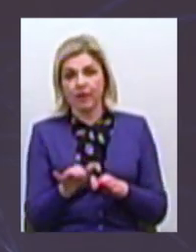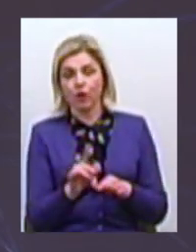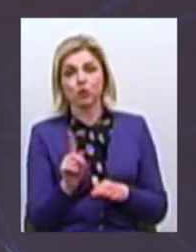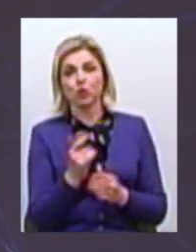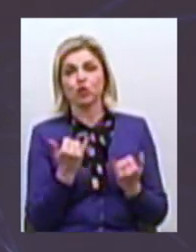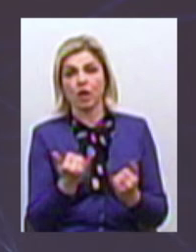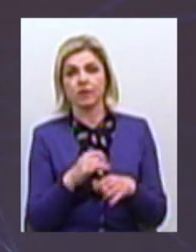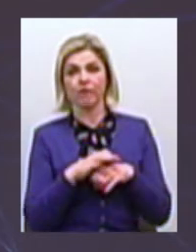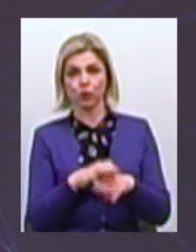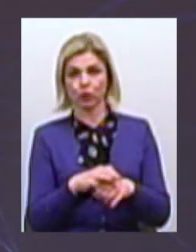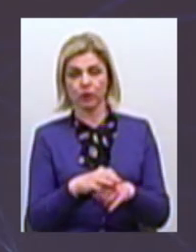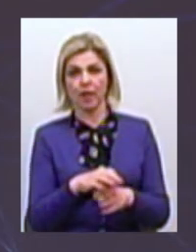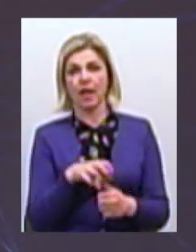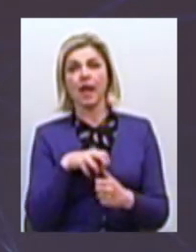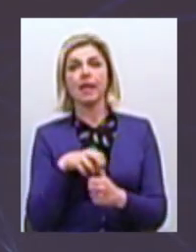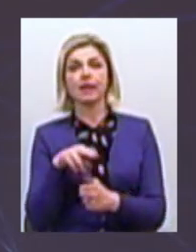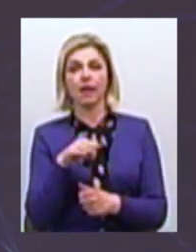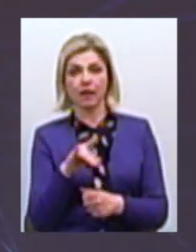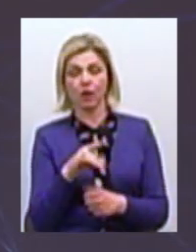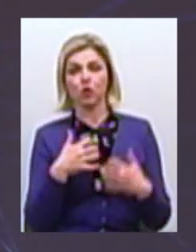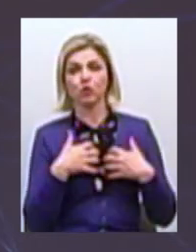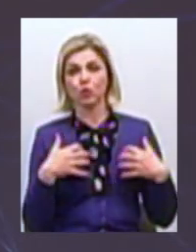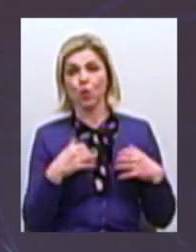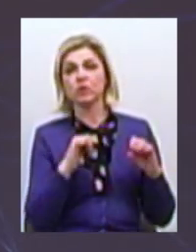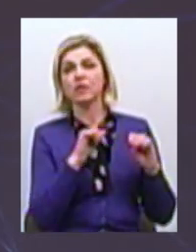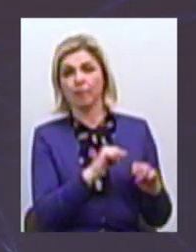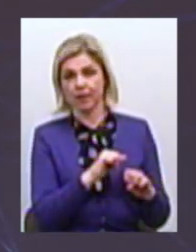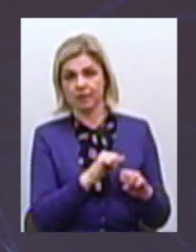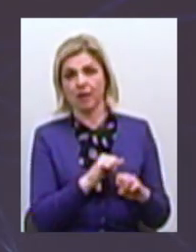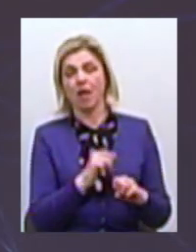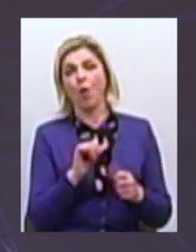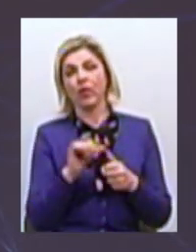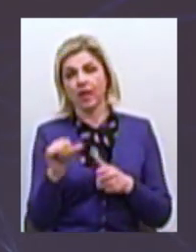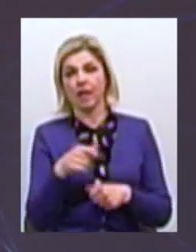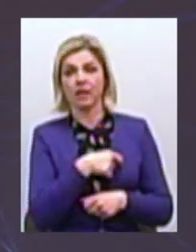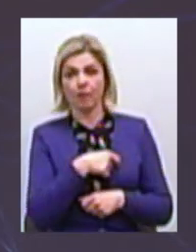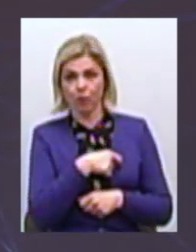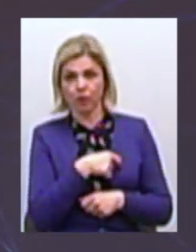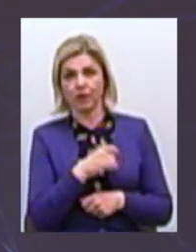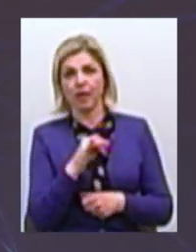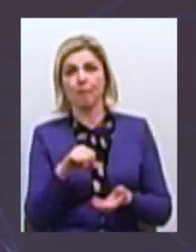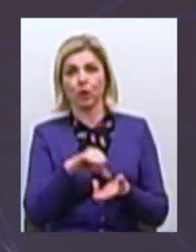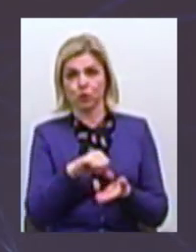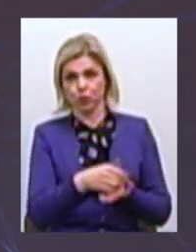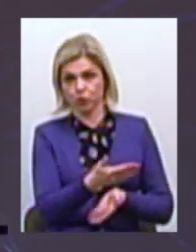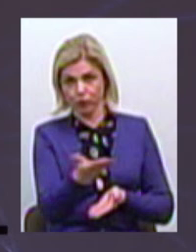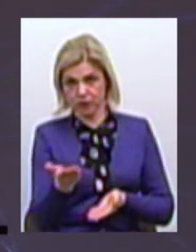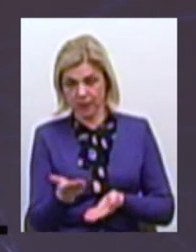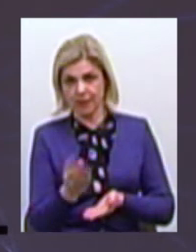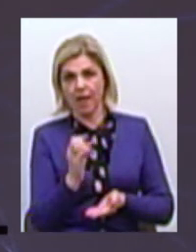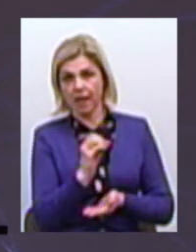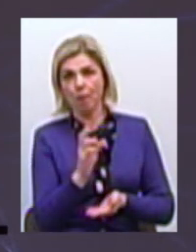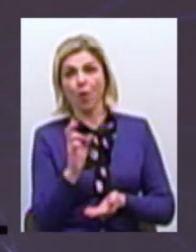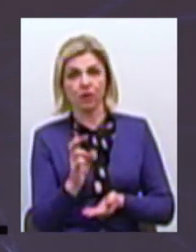ведут лидеры зооэкстремистских организаций, отдельные депутаты, в том числе присутствующая здесь Елена